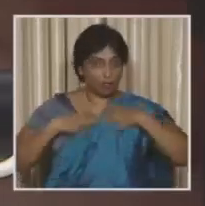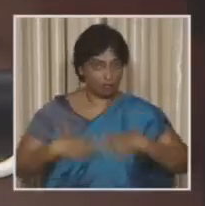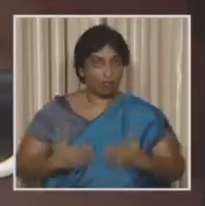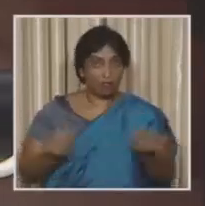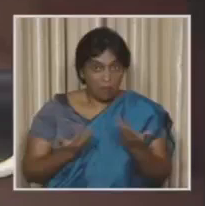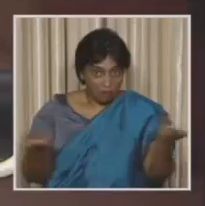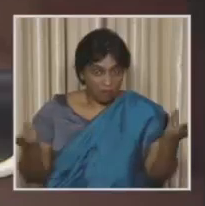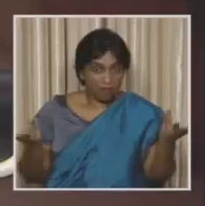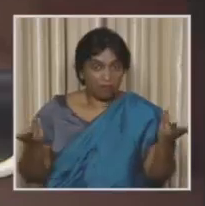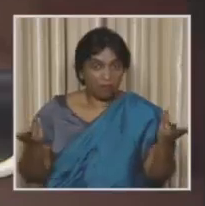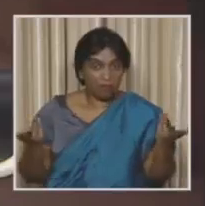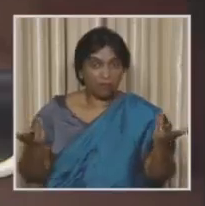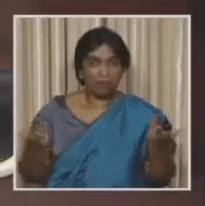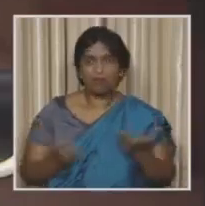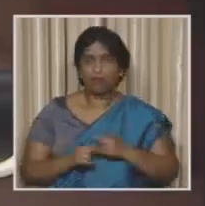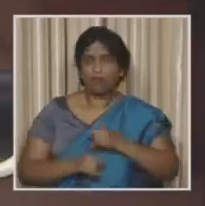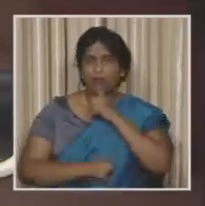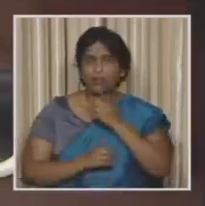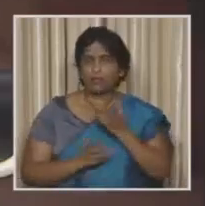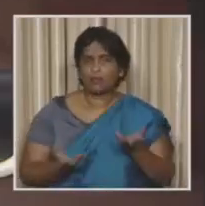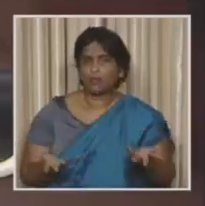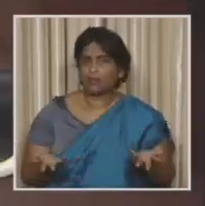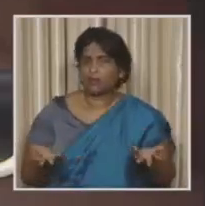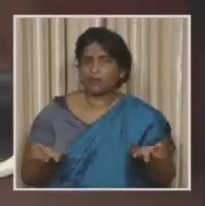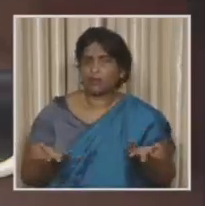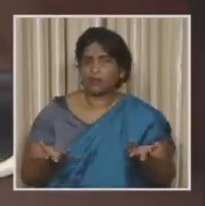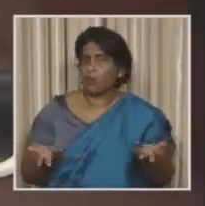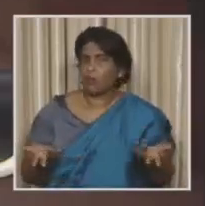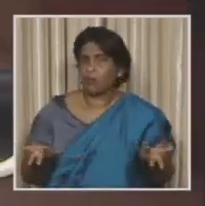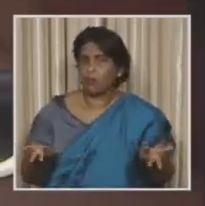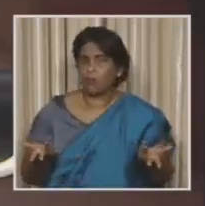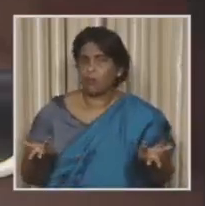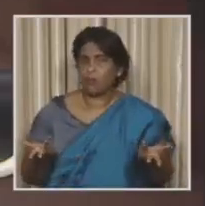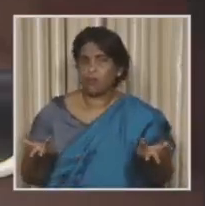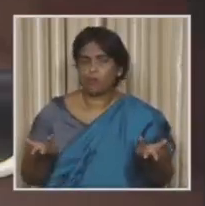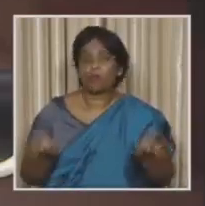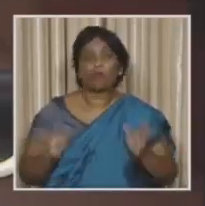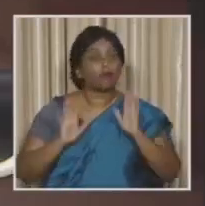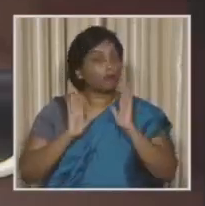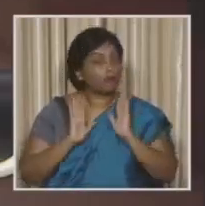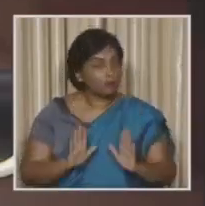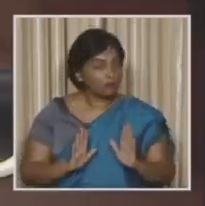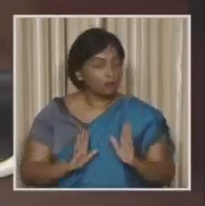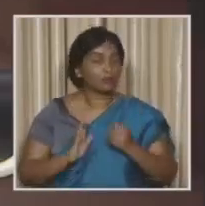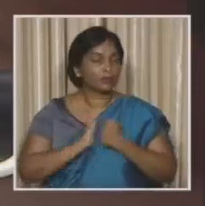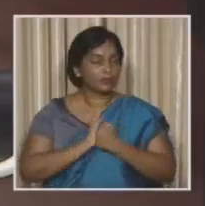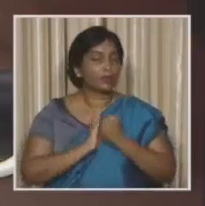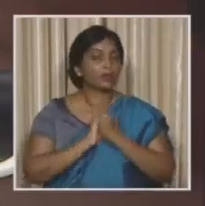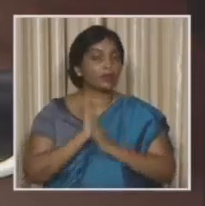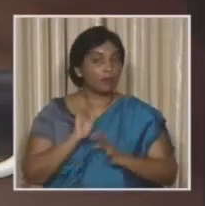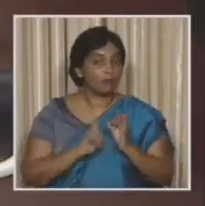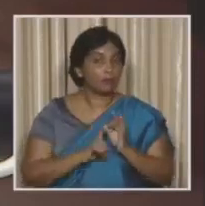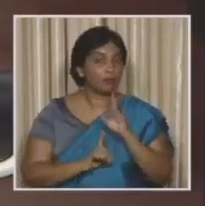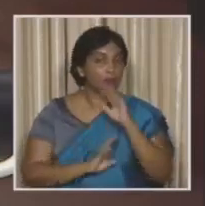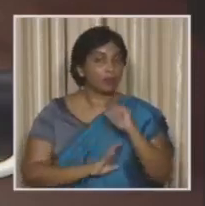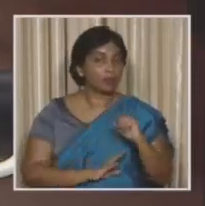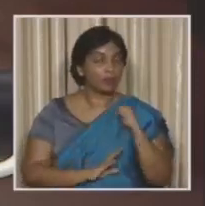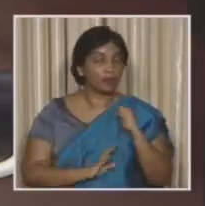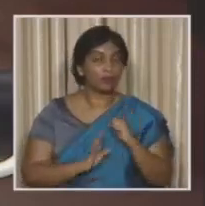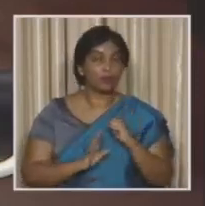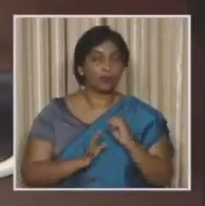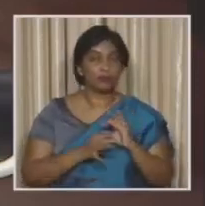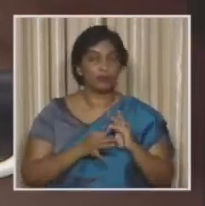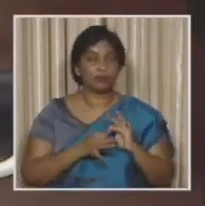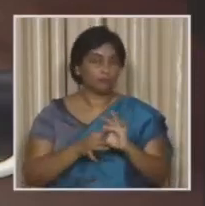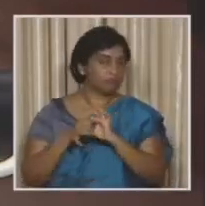වෙන්න මොකද ඒ විද්‍යාව? හැබැයි ගරු මන්ත්‍රීතුමනි, ඊටම ප්‍රබල මාධ්‍ය ජාලය සම්බන්ධ